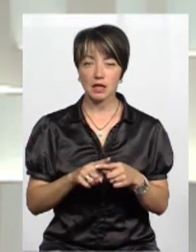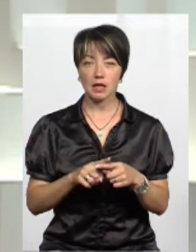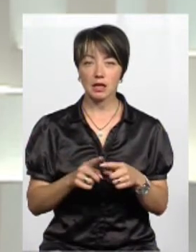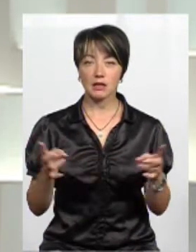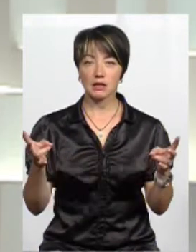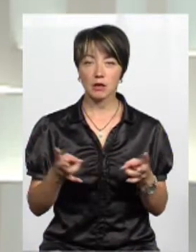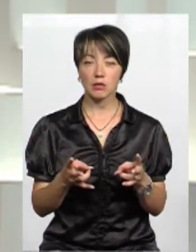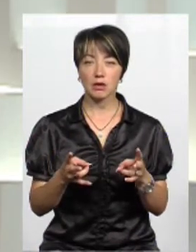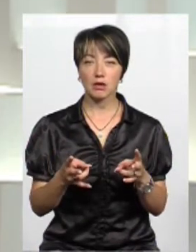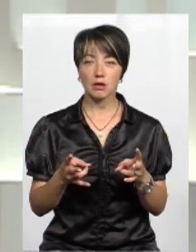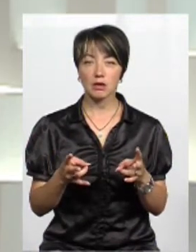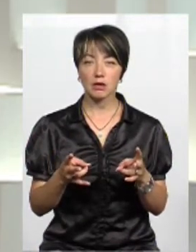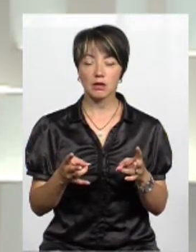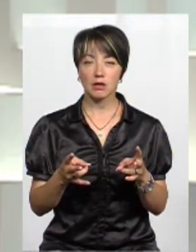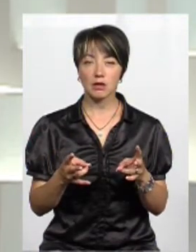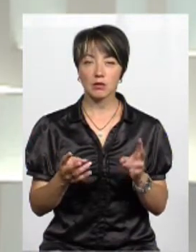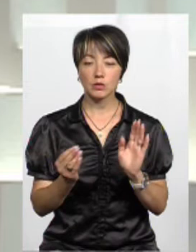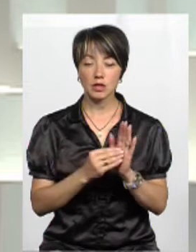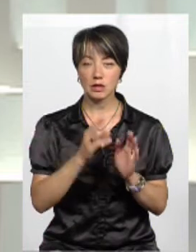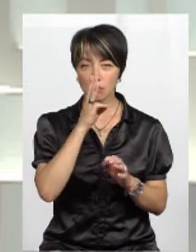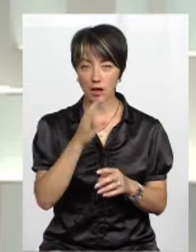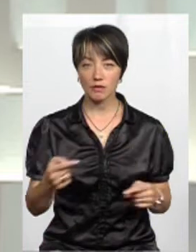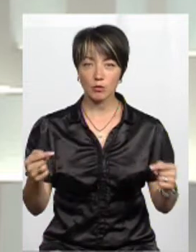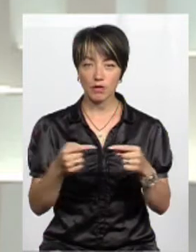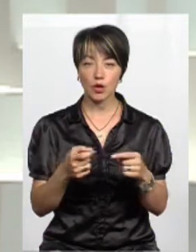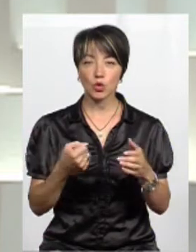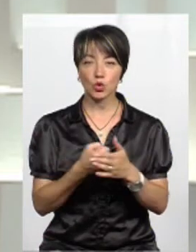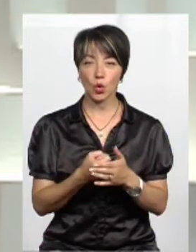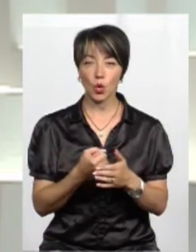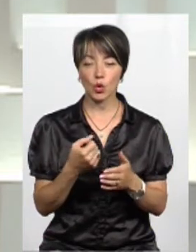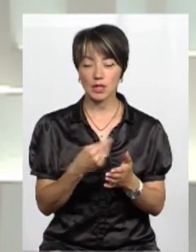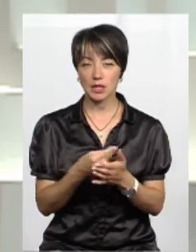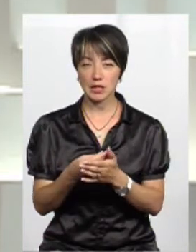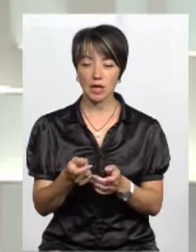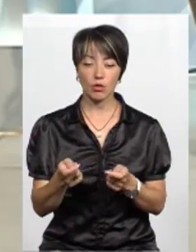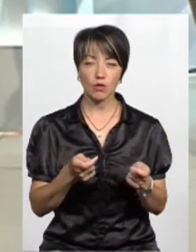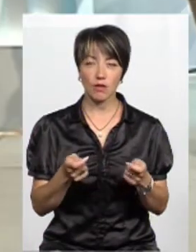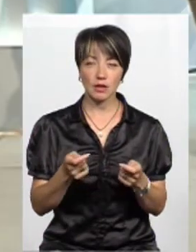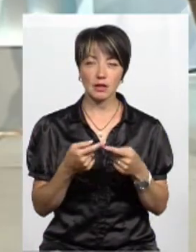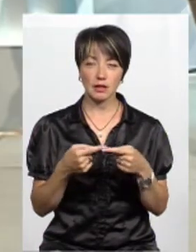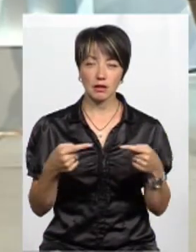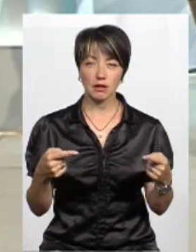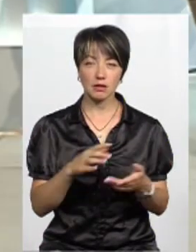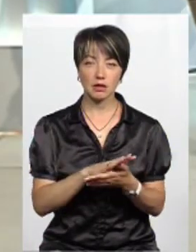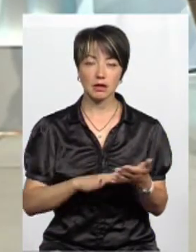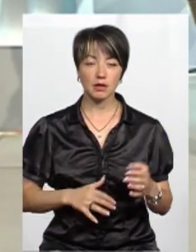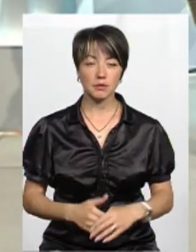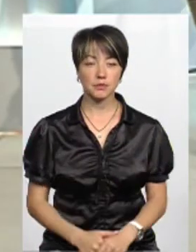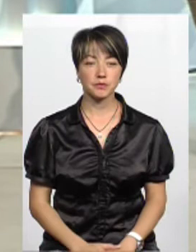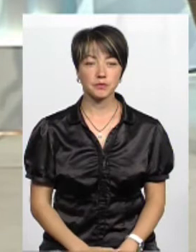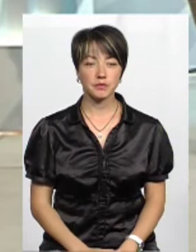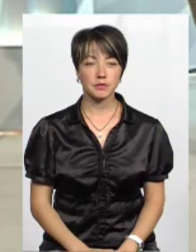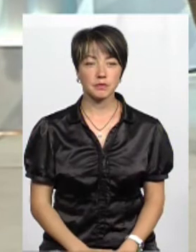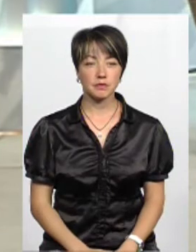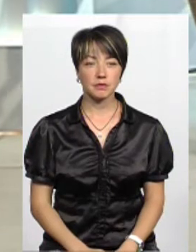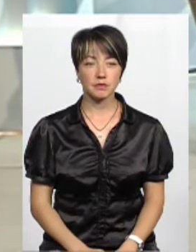поставити треба ці зарплати, відповідність зарплат до цін і так далі, регулювання цих,